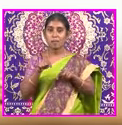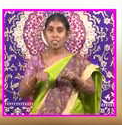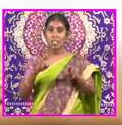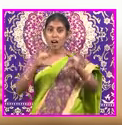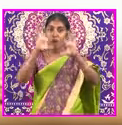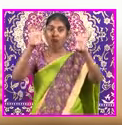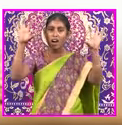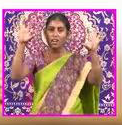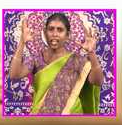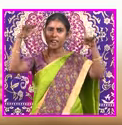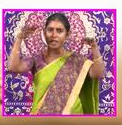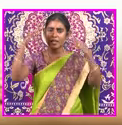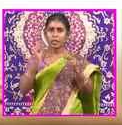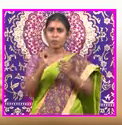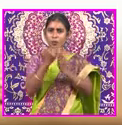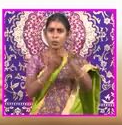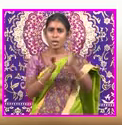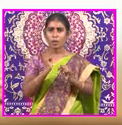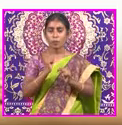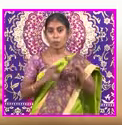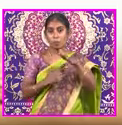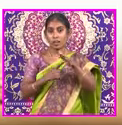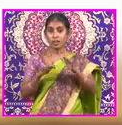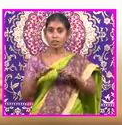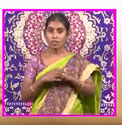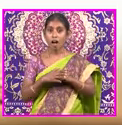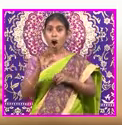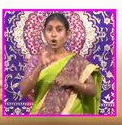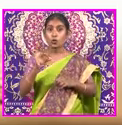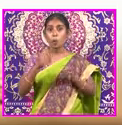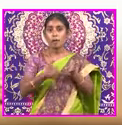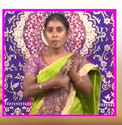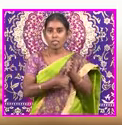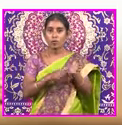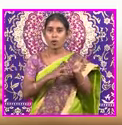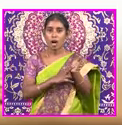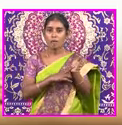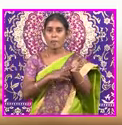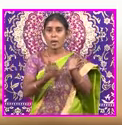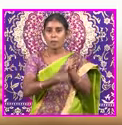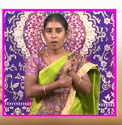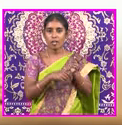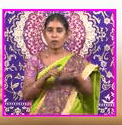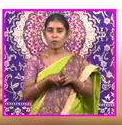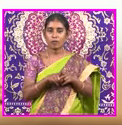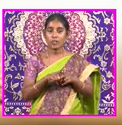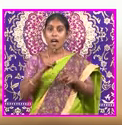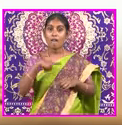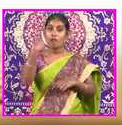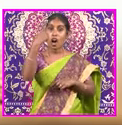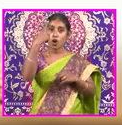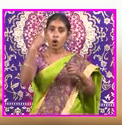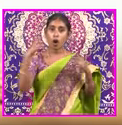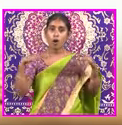பெறும் என்றால், தமிழ்நாட்டை பொறுத்தவரையில் குறிப்பாக அக்டோபர் மற்றும் நவம்பர் மாதங்களில் வங்காள விரிகுடாவில் குறைந்த